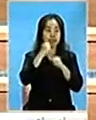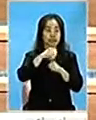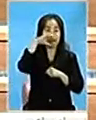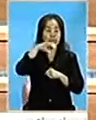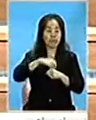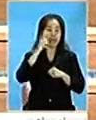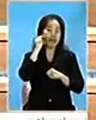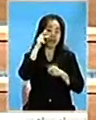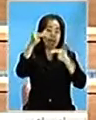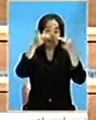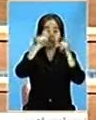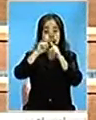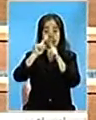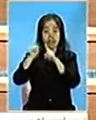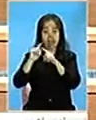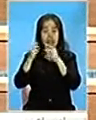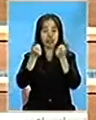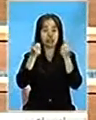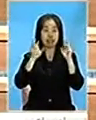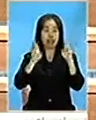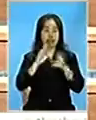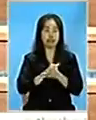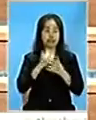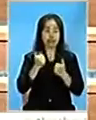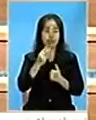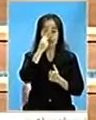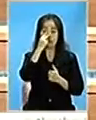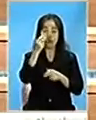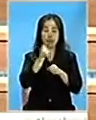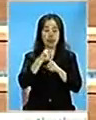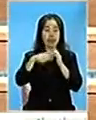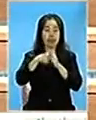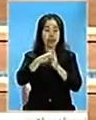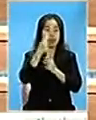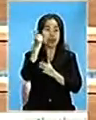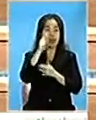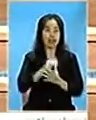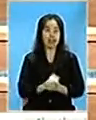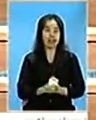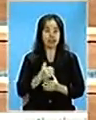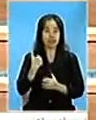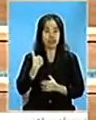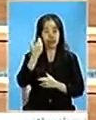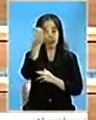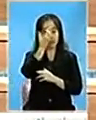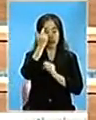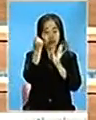ระท่านดูสิครับทุกวันนี้เป็นอย่างไรมีสถานีโทรทัศน์ผ่านด